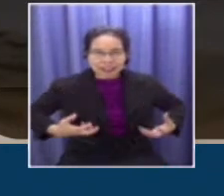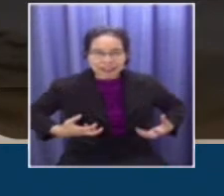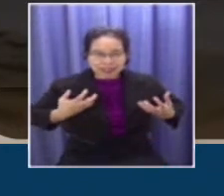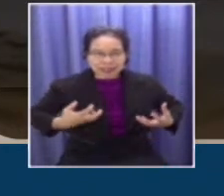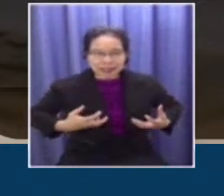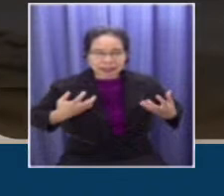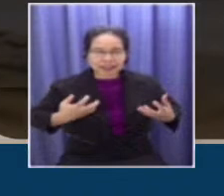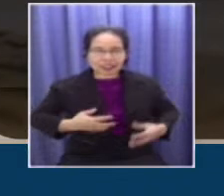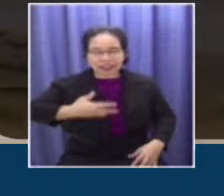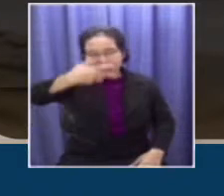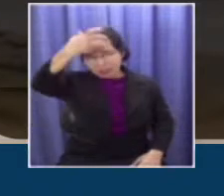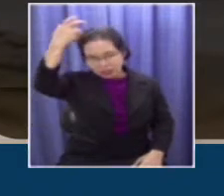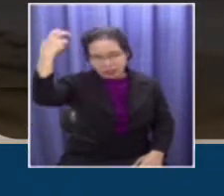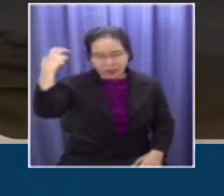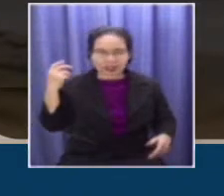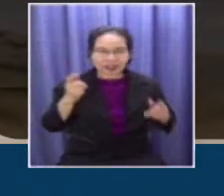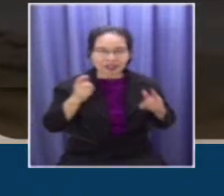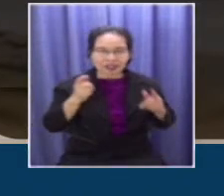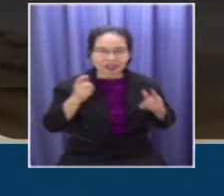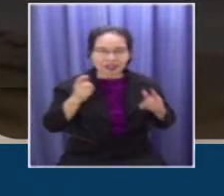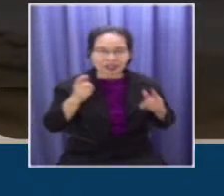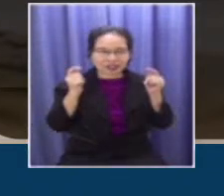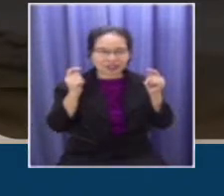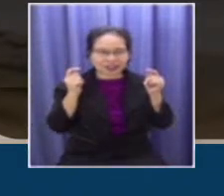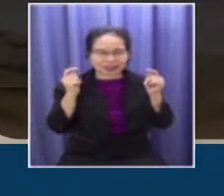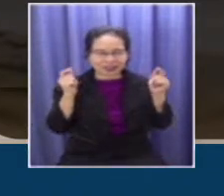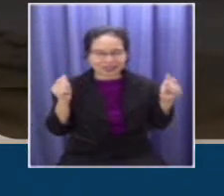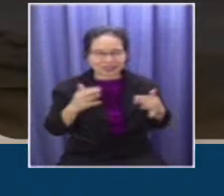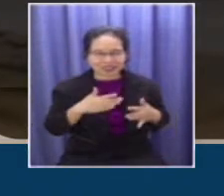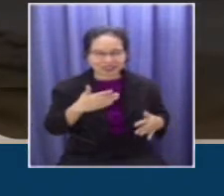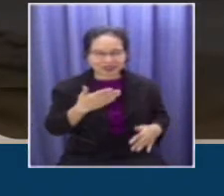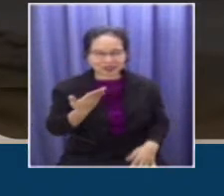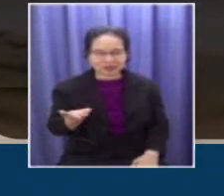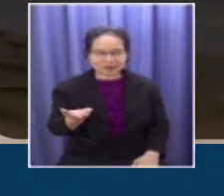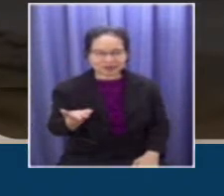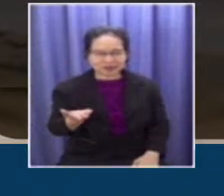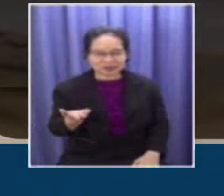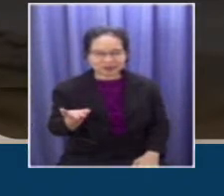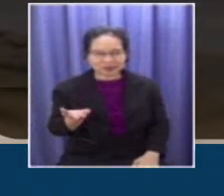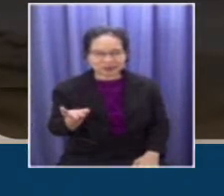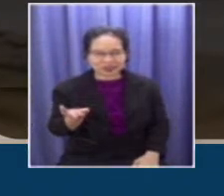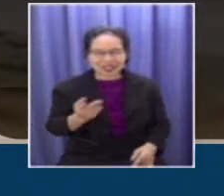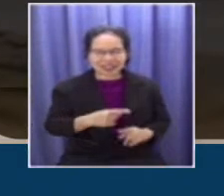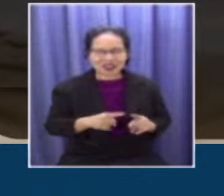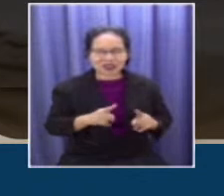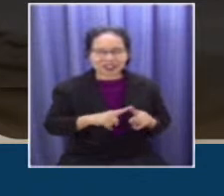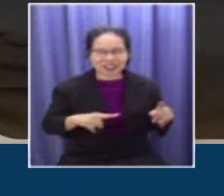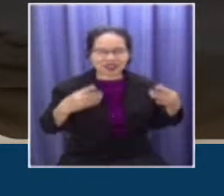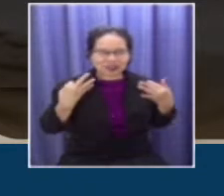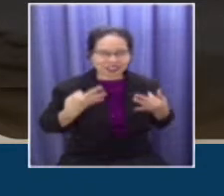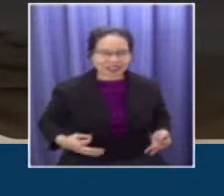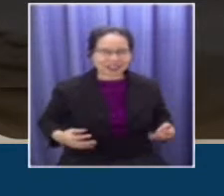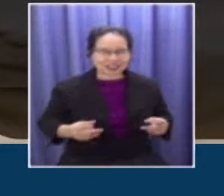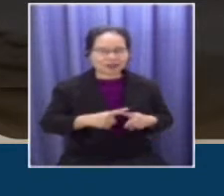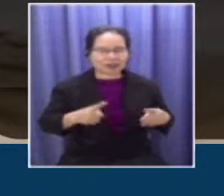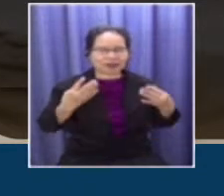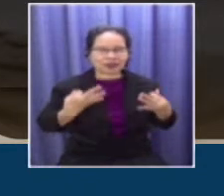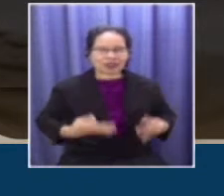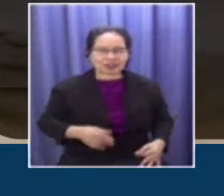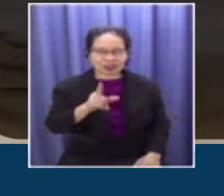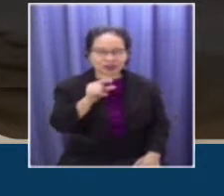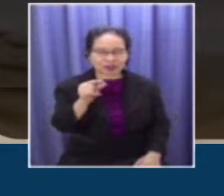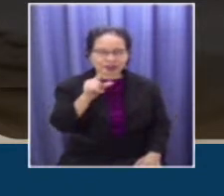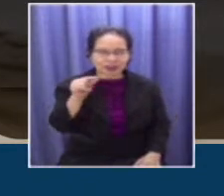free jata honam sebo honam katia honam as enye nam nyina